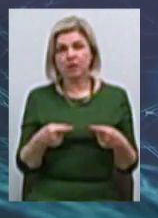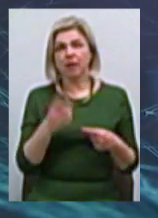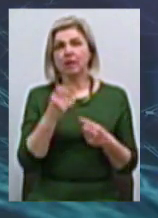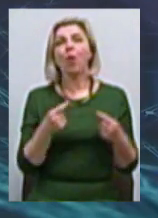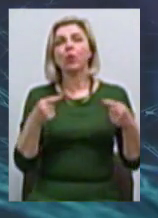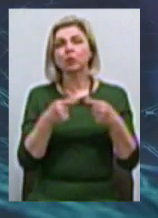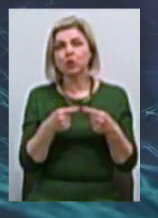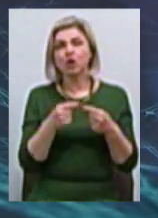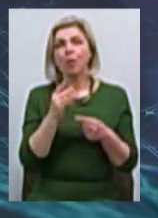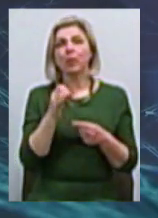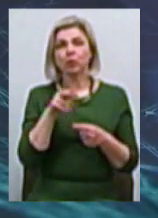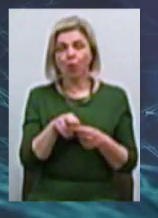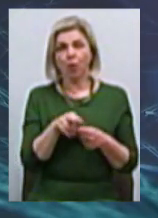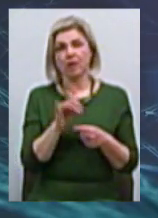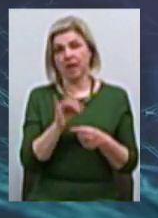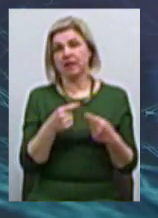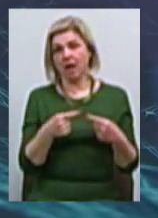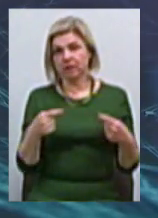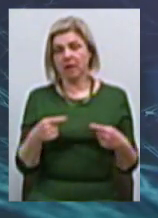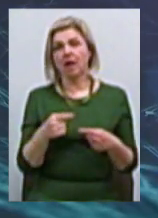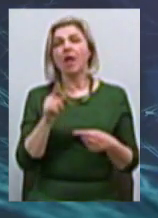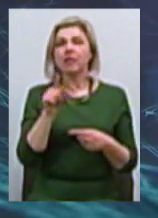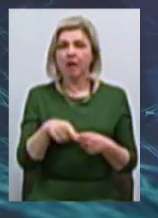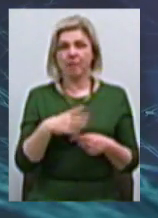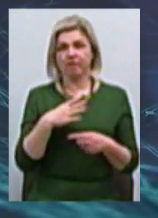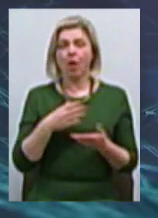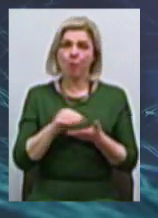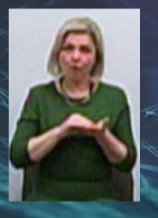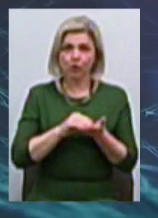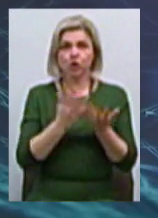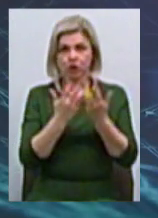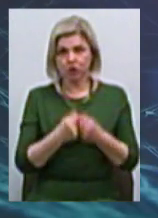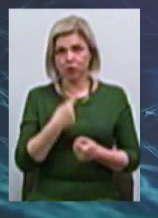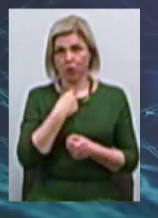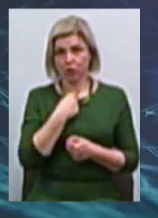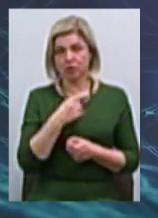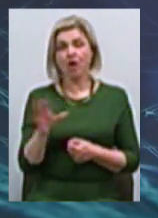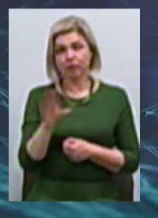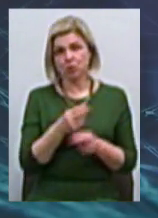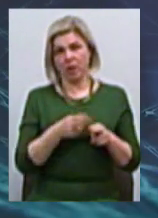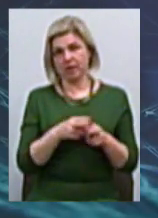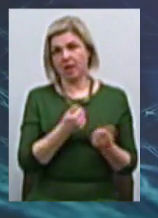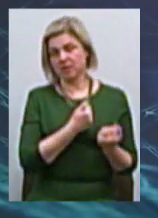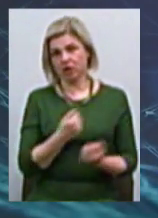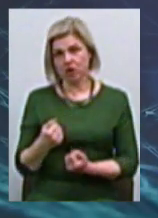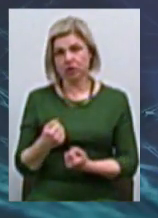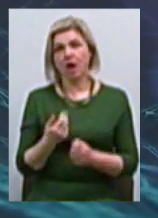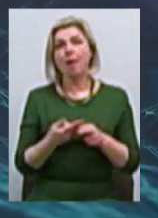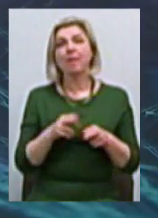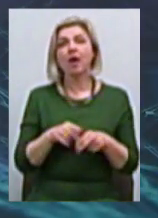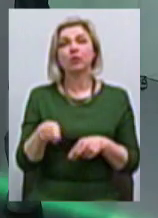уточненный протокол создания и так далее, иногда на пересчет голосов, и все это задержки. Поэтому мы не